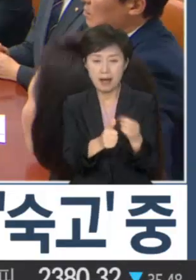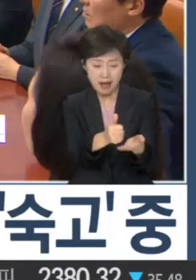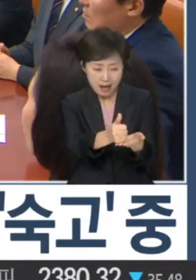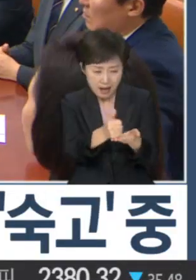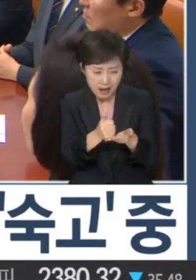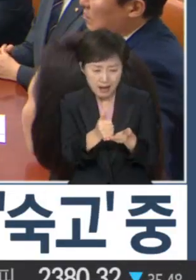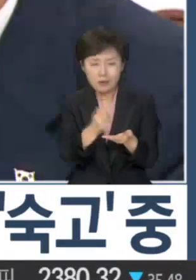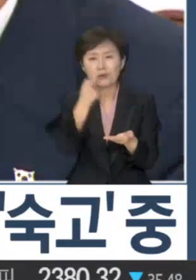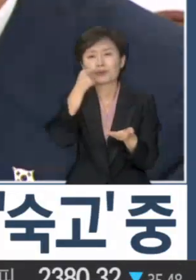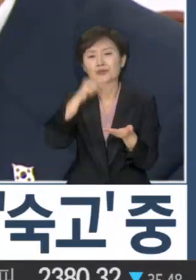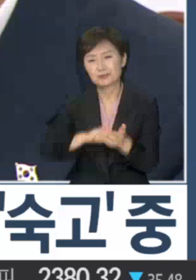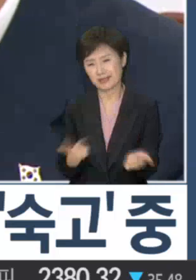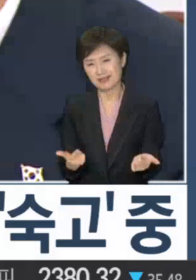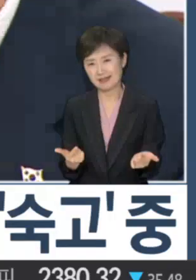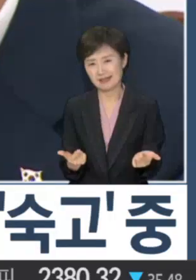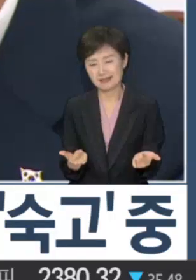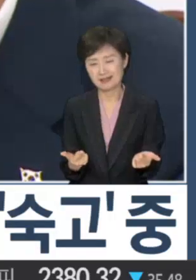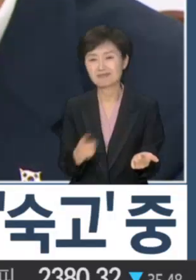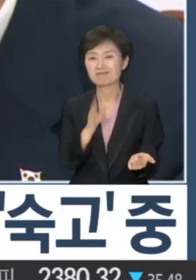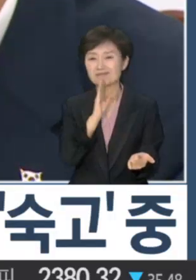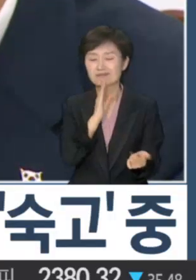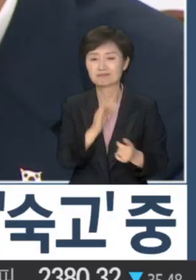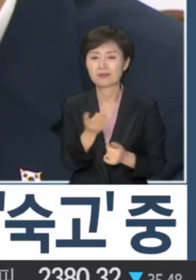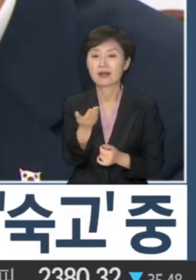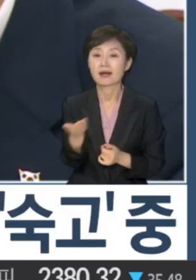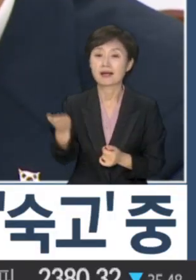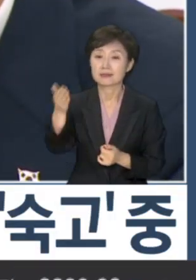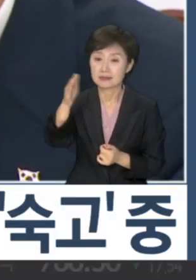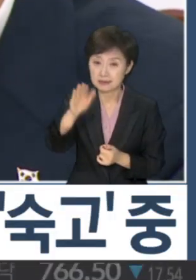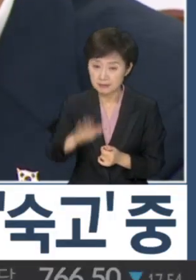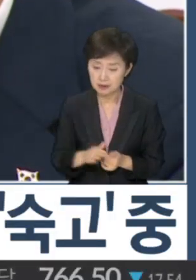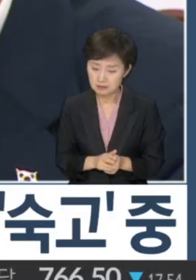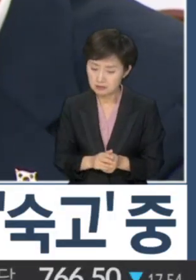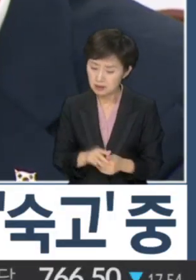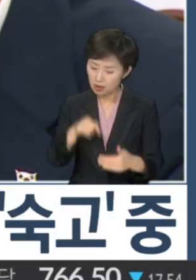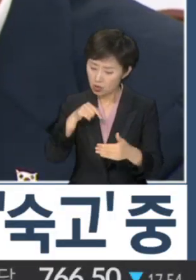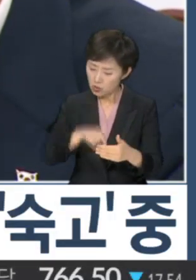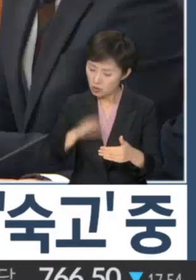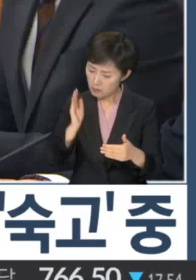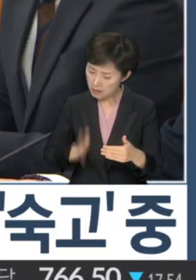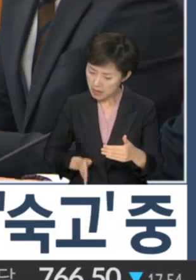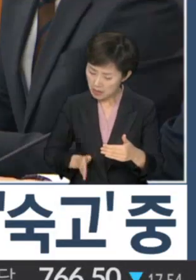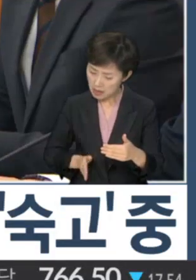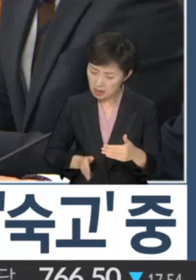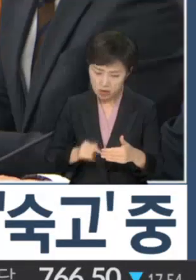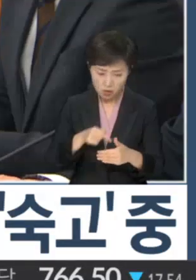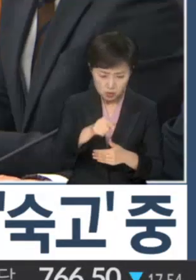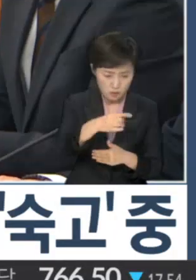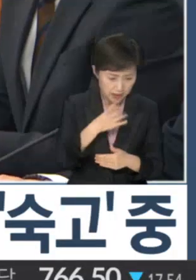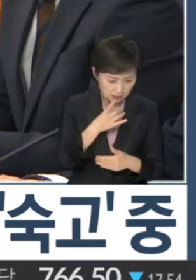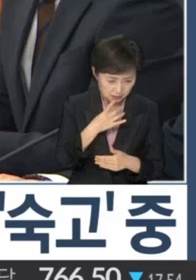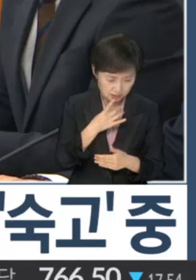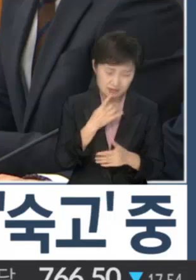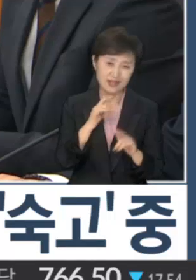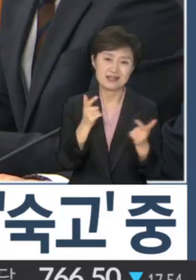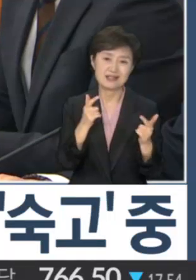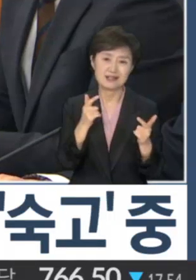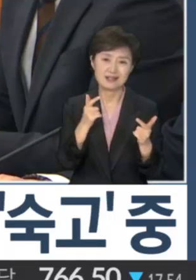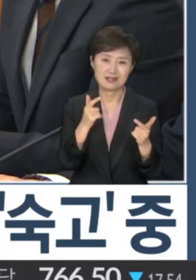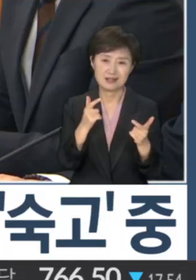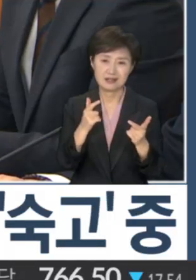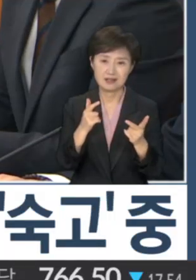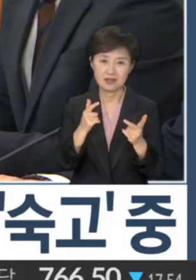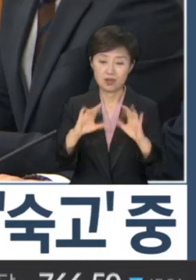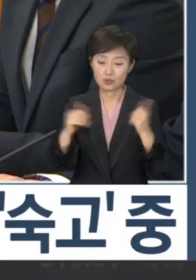점들이 일단 김기현 대표에게 과제로 남아있고요. 하지만 꼭 당 바깥으로 눈을 돌리지 않더라도 당내의 현역과 원외를